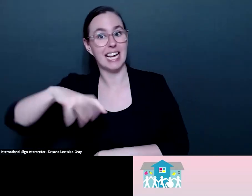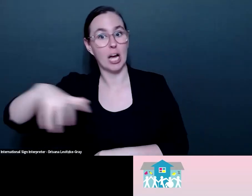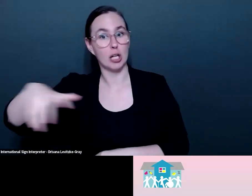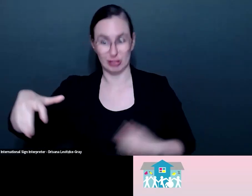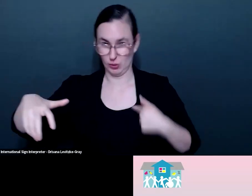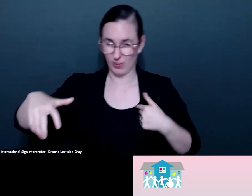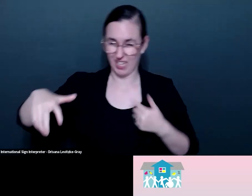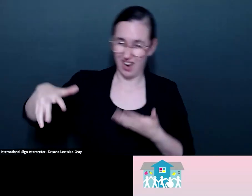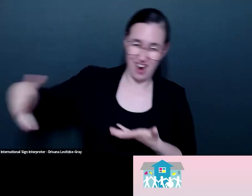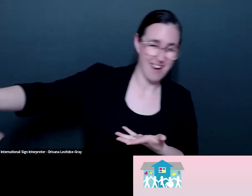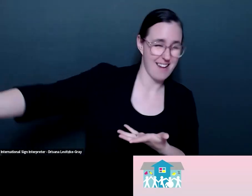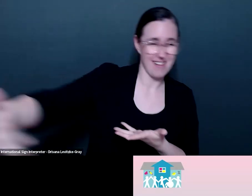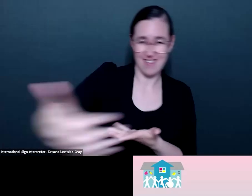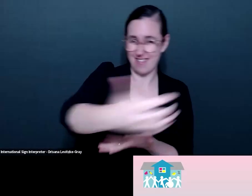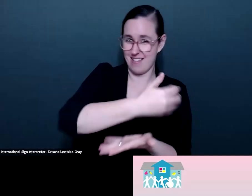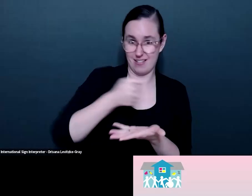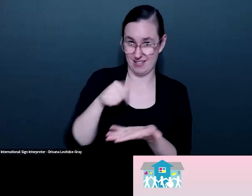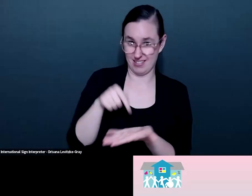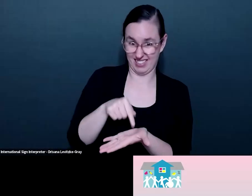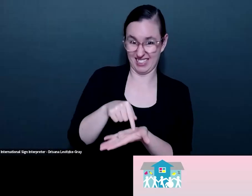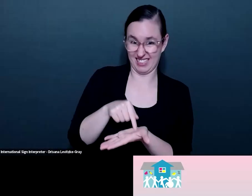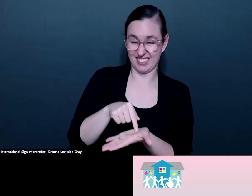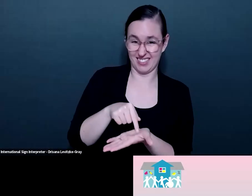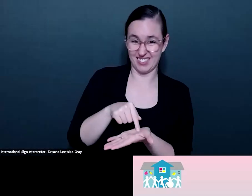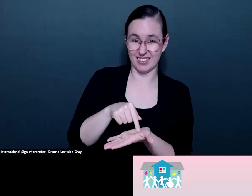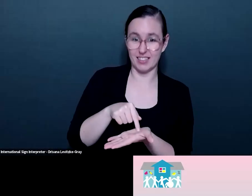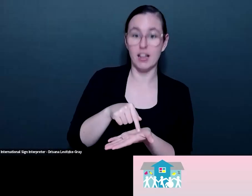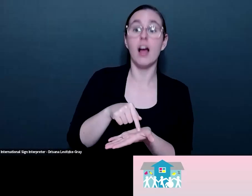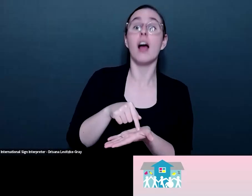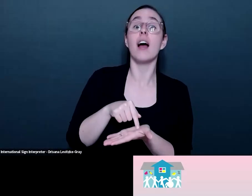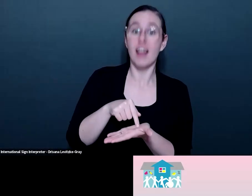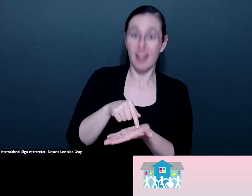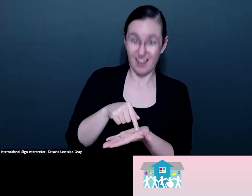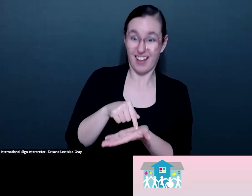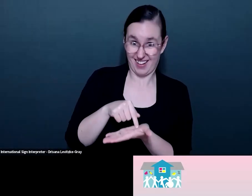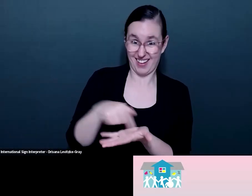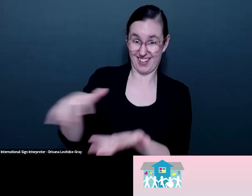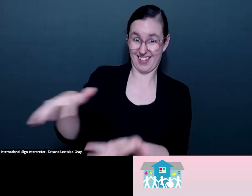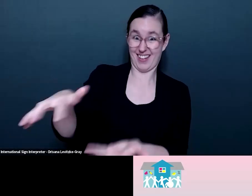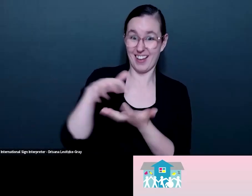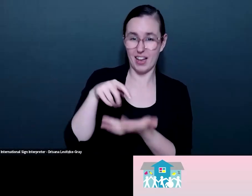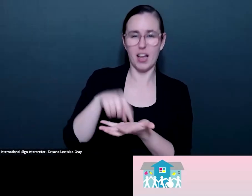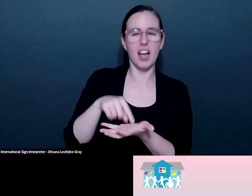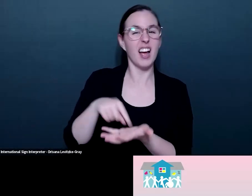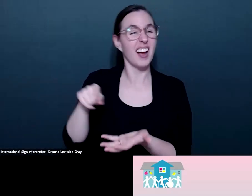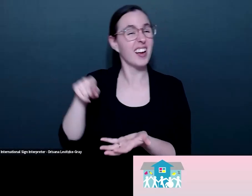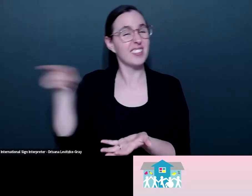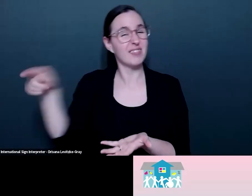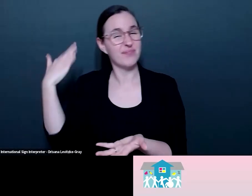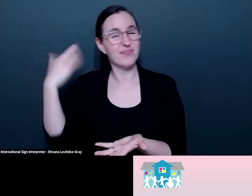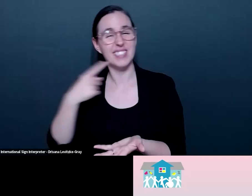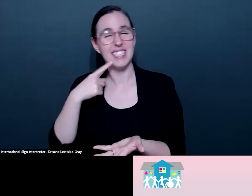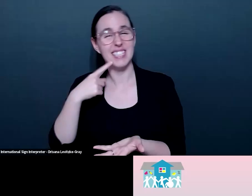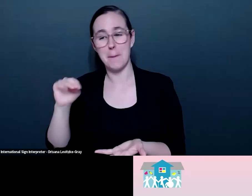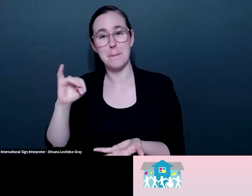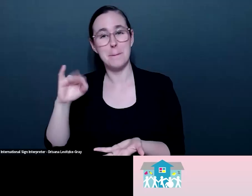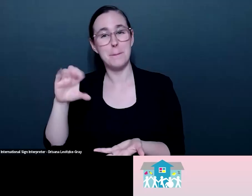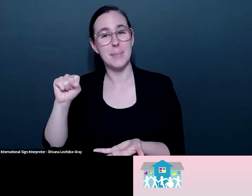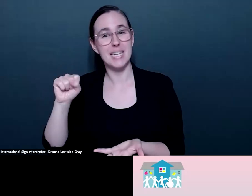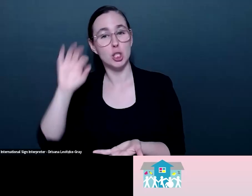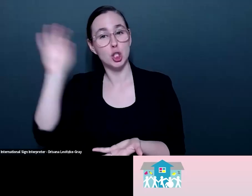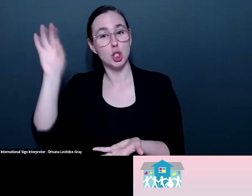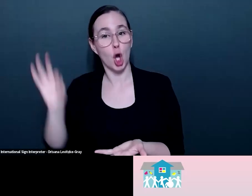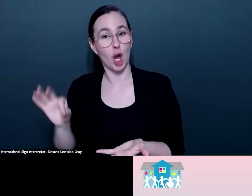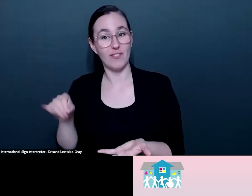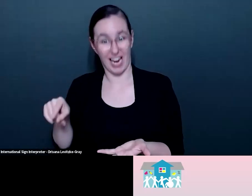Donc, quand ces pays ont fini d'utiliser ces outils, ils les ont mis en ligne pour